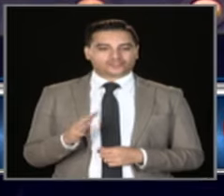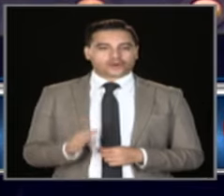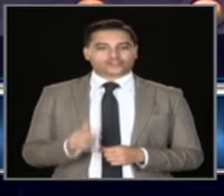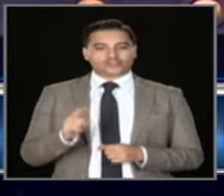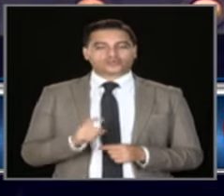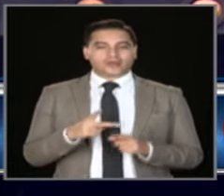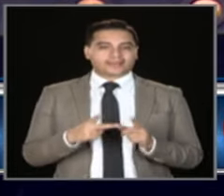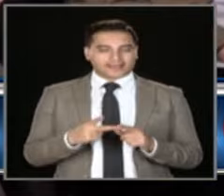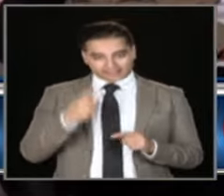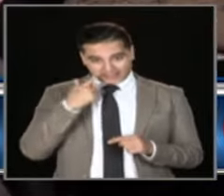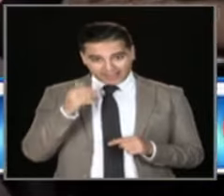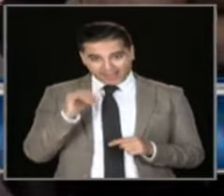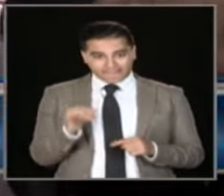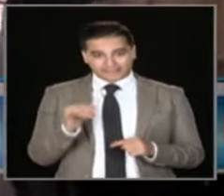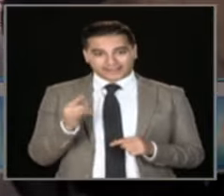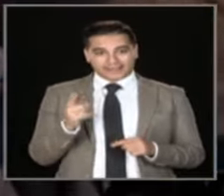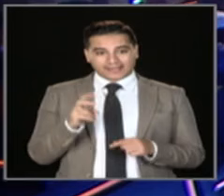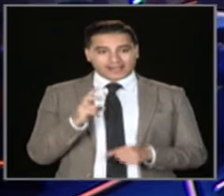التاني مدام أميرة، تفضلي